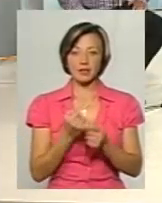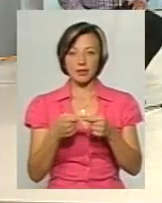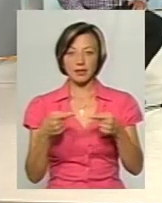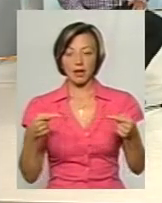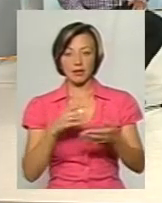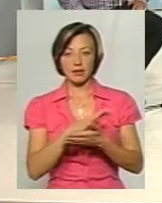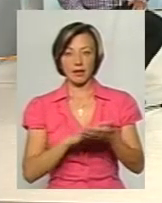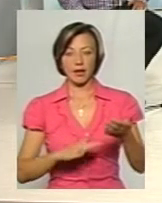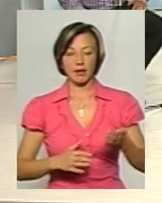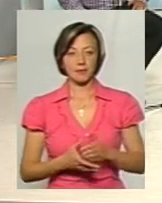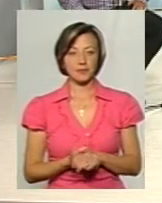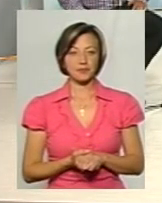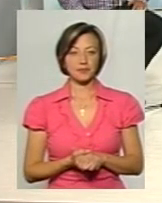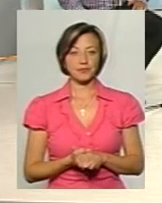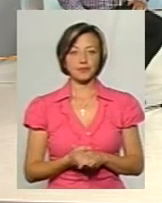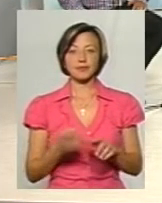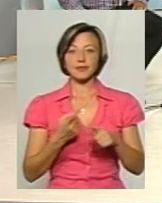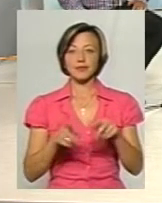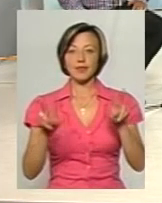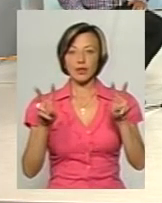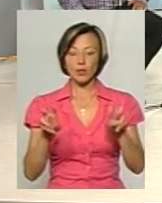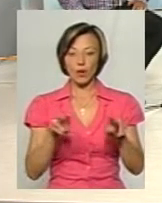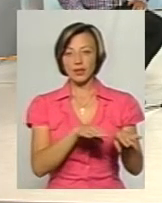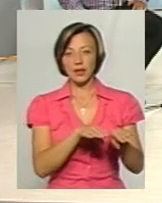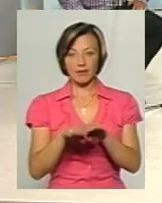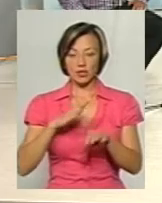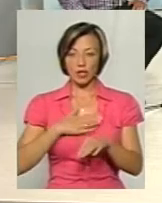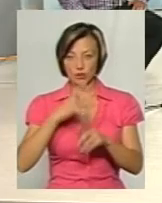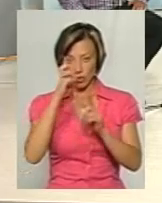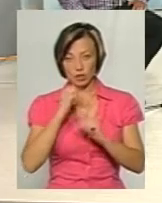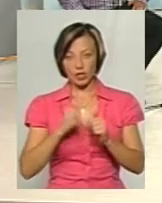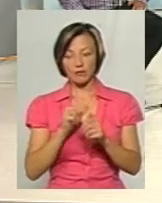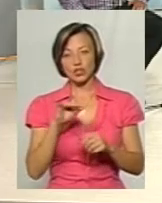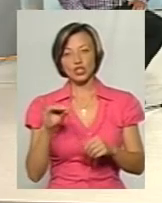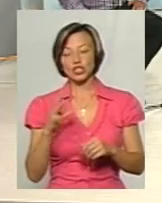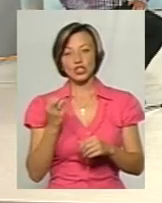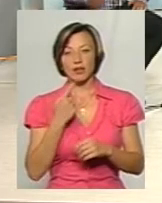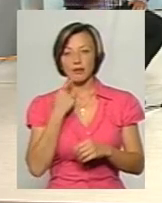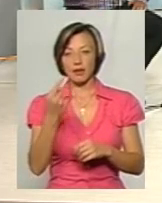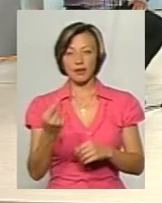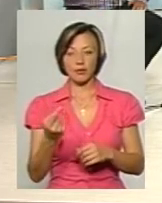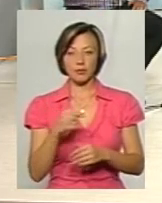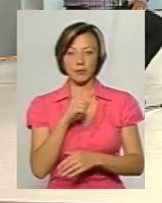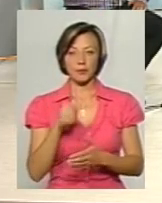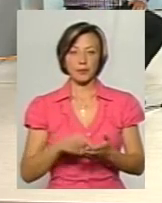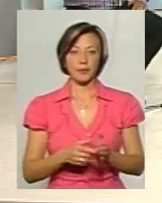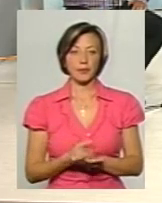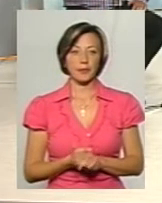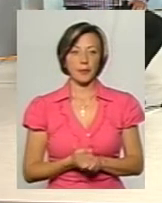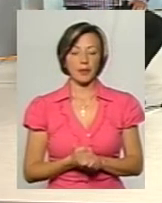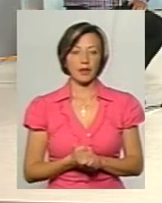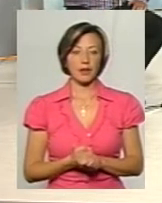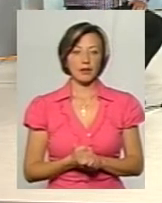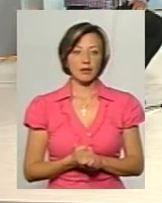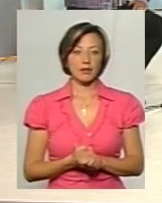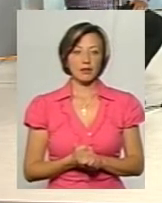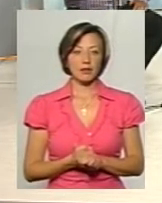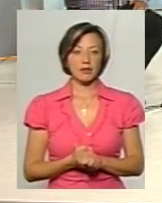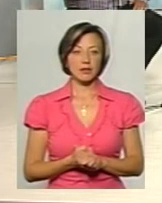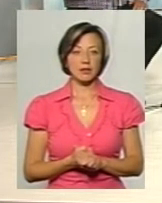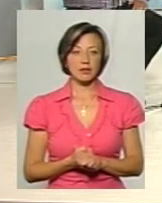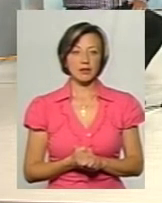далі? Цей слоган діє на рівні нашої держави? Чи ні? Чи до цього ще маємо дійти? Дивіться, ще один такий